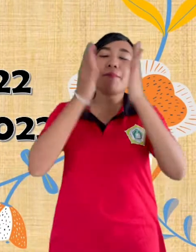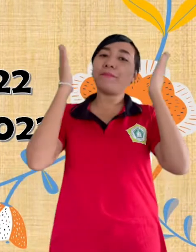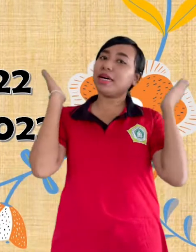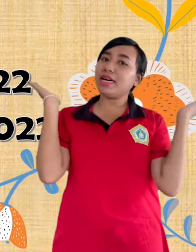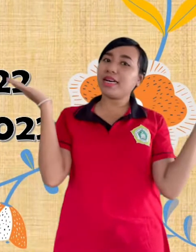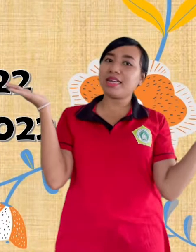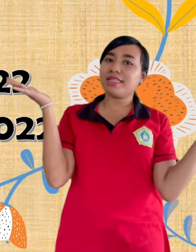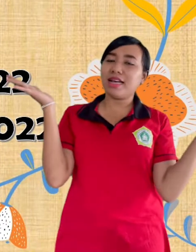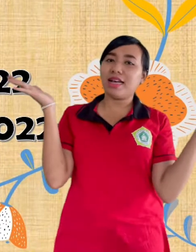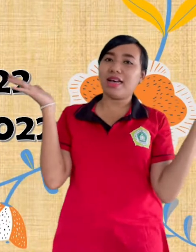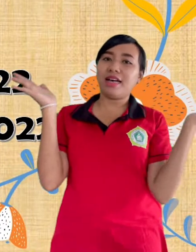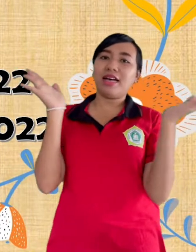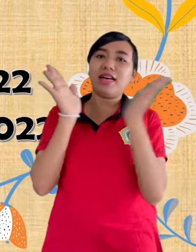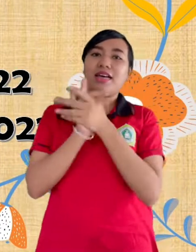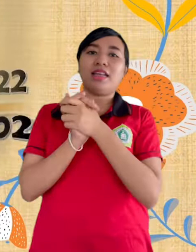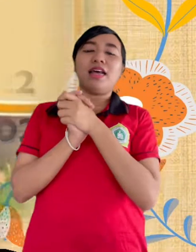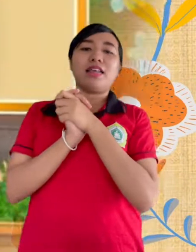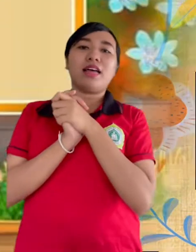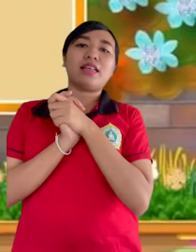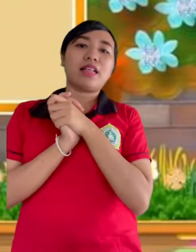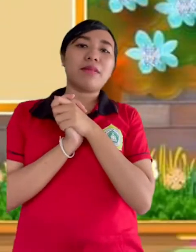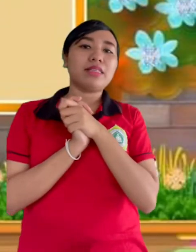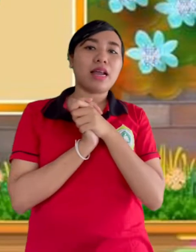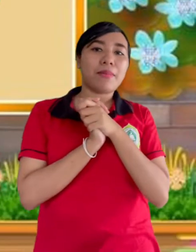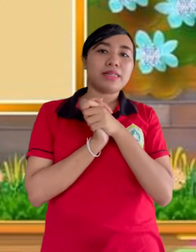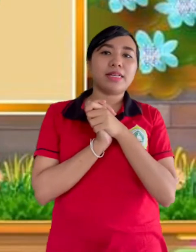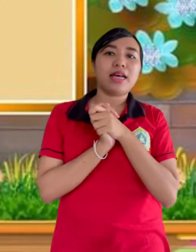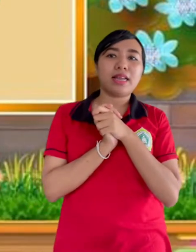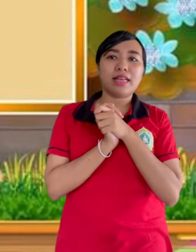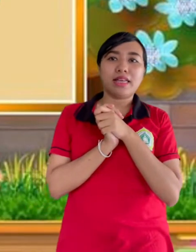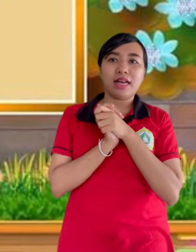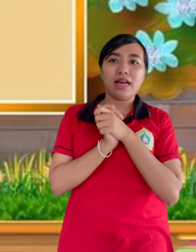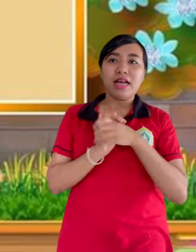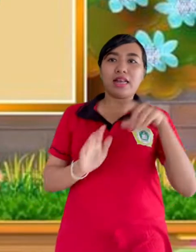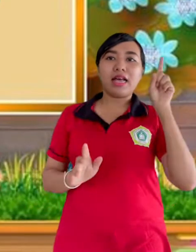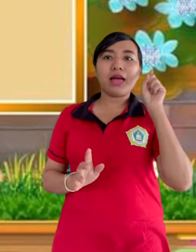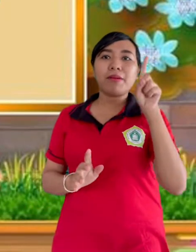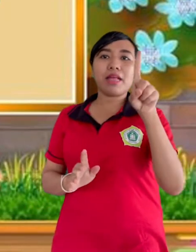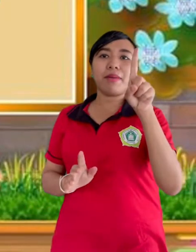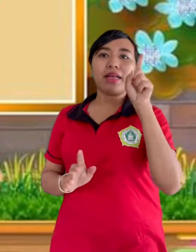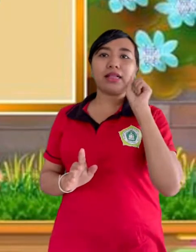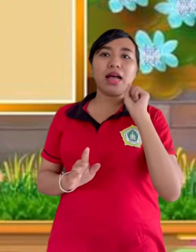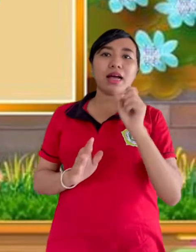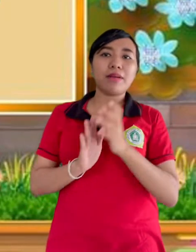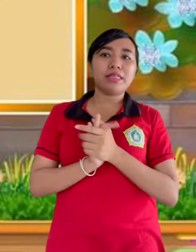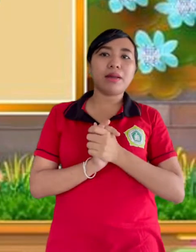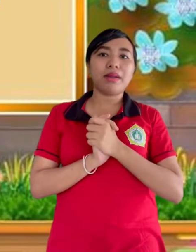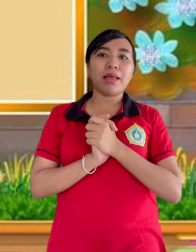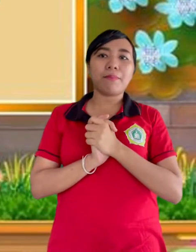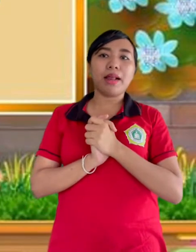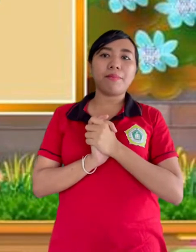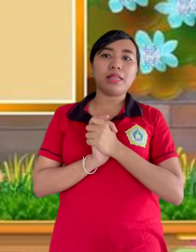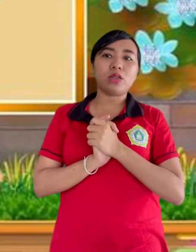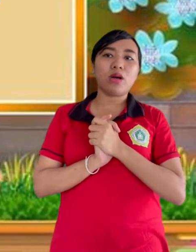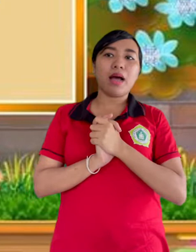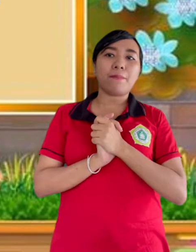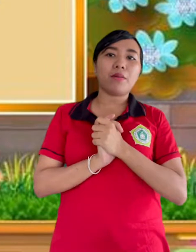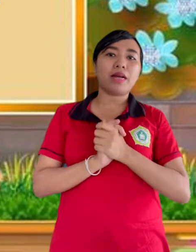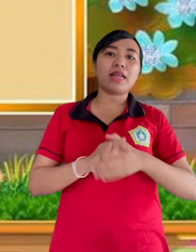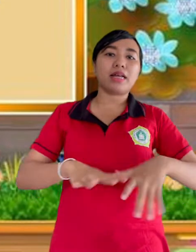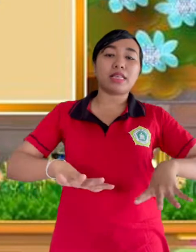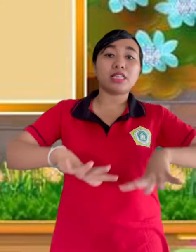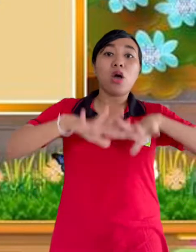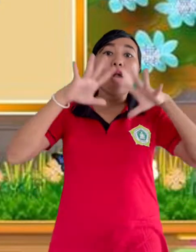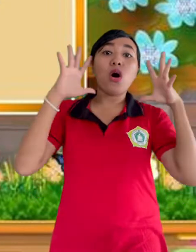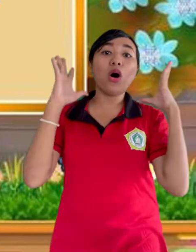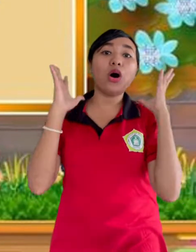tema pekerjaan. Nah, kita belajar apa saja hari ini ya. Nah, yang pertama kita akan belajar menempel bentuk amplop